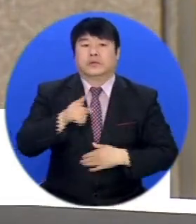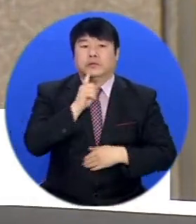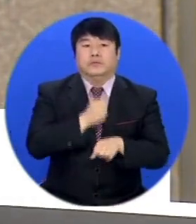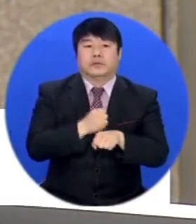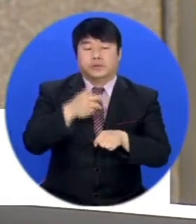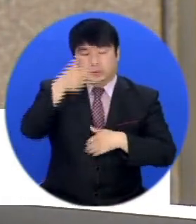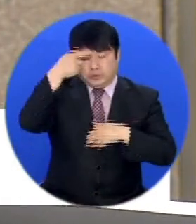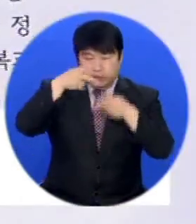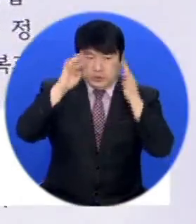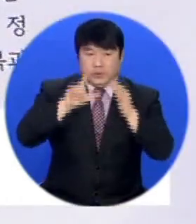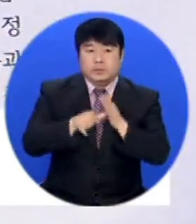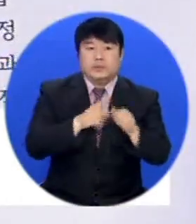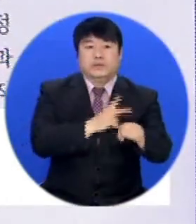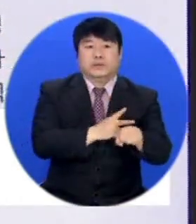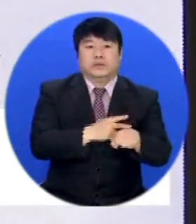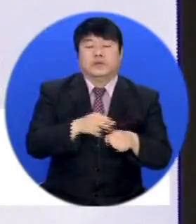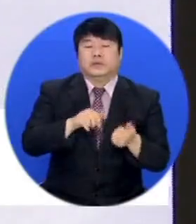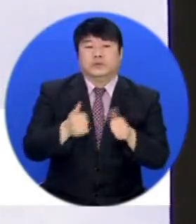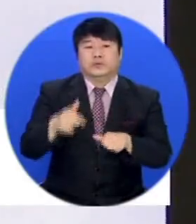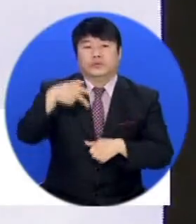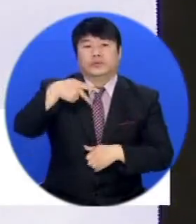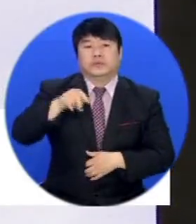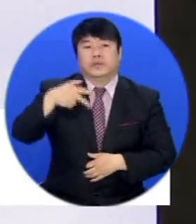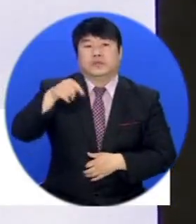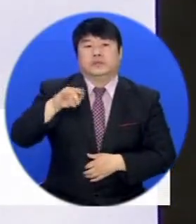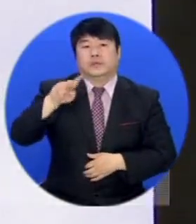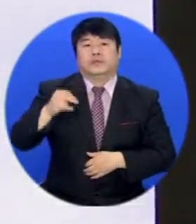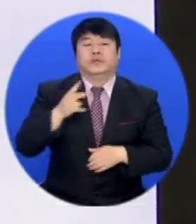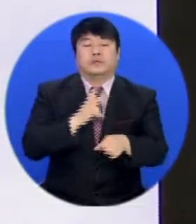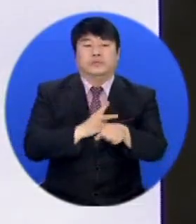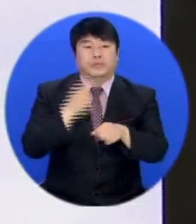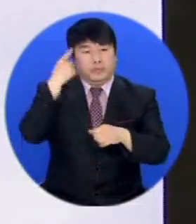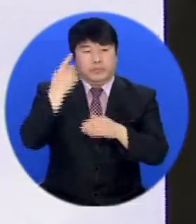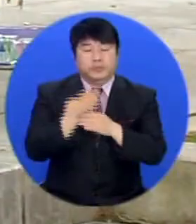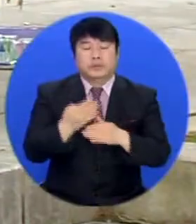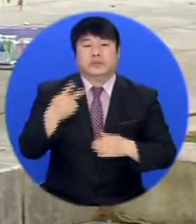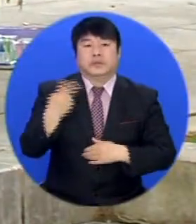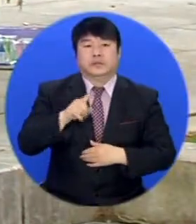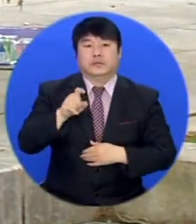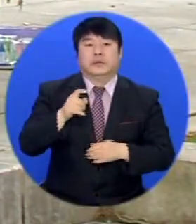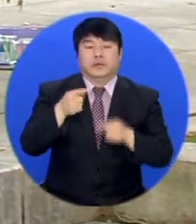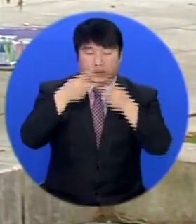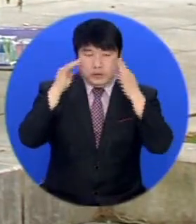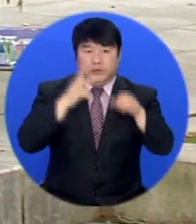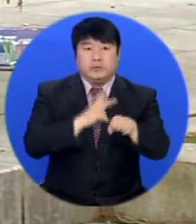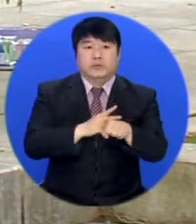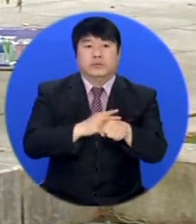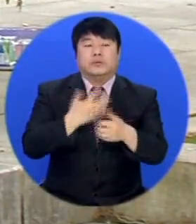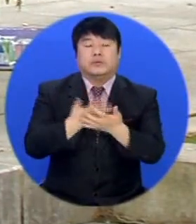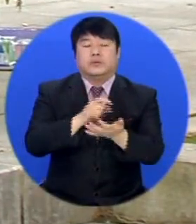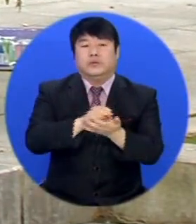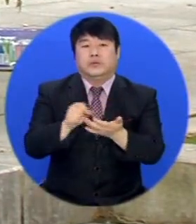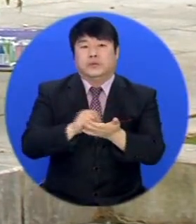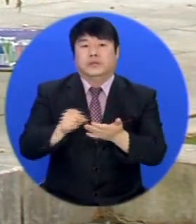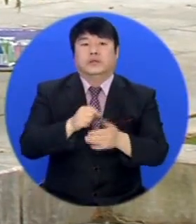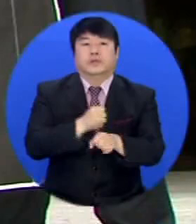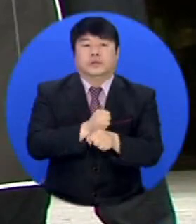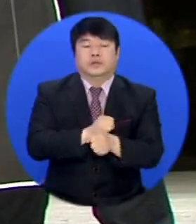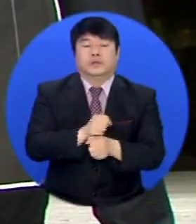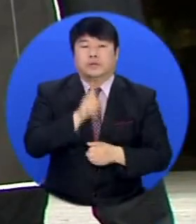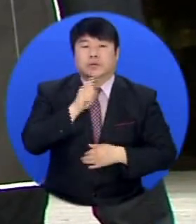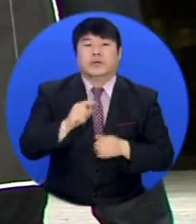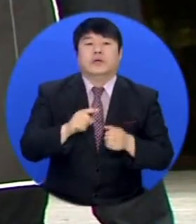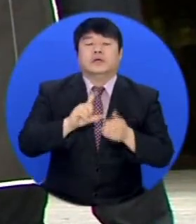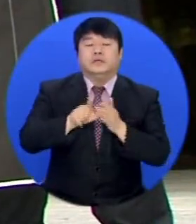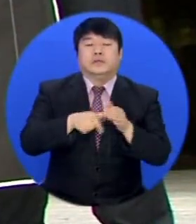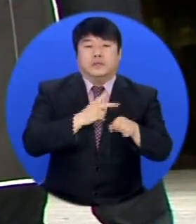시간 강사였던 고 서정민 박사는 지난 2010년 교수 논문 대필을 폭로하고 시간 강사 처우 개선을